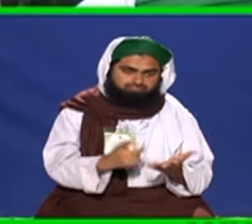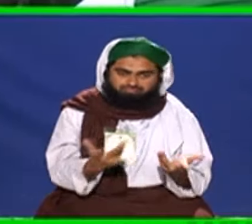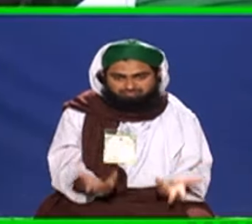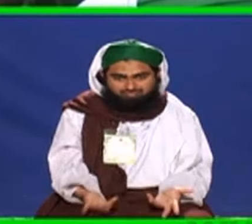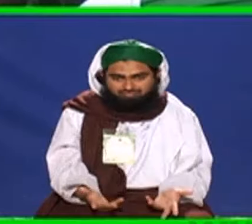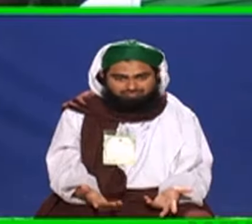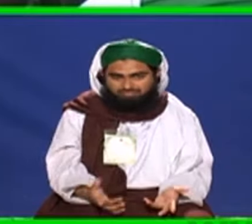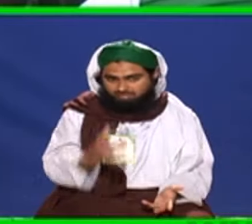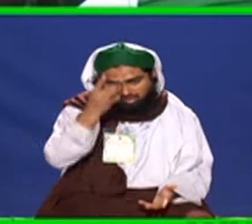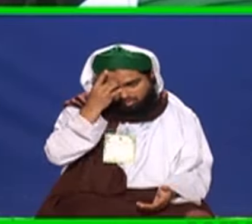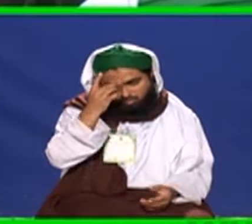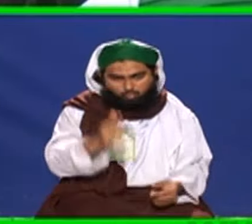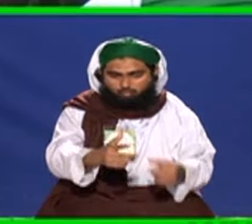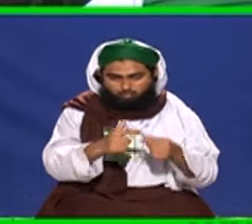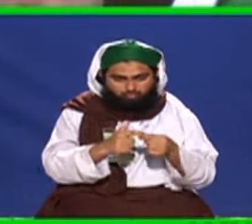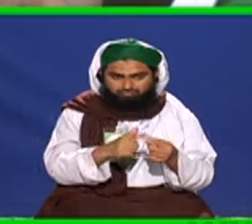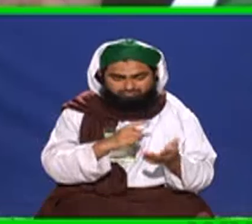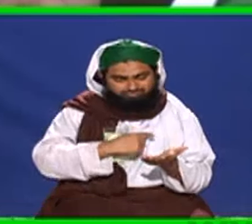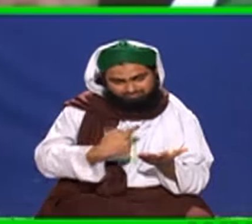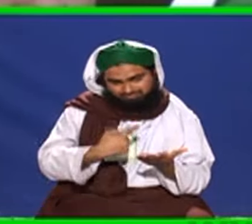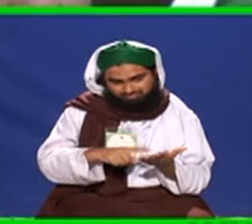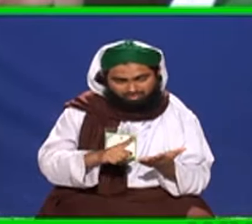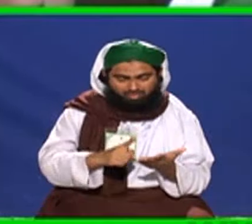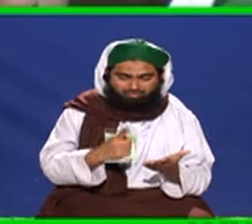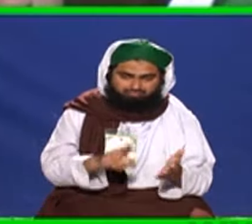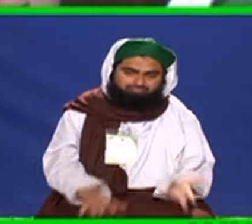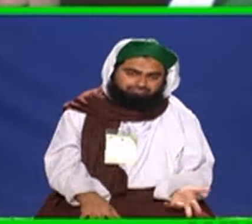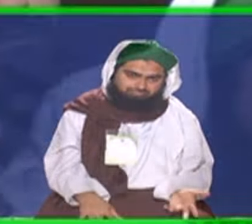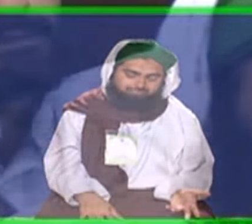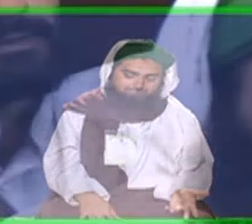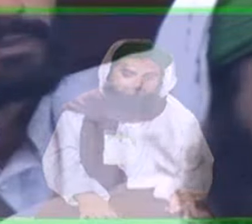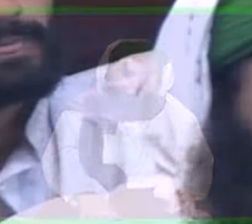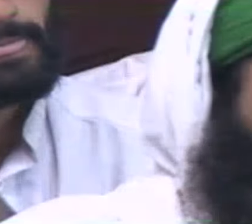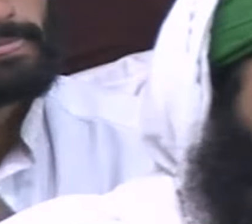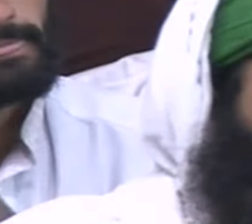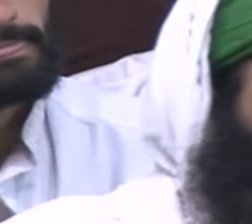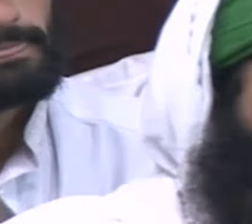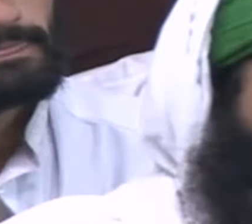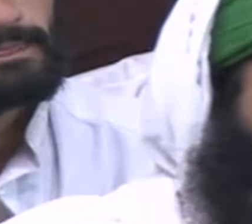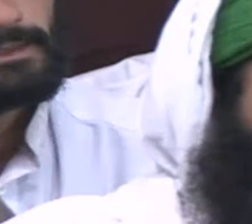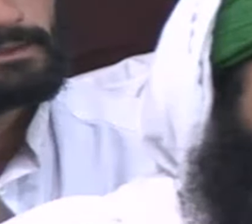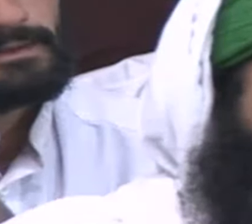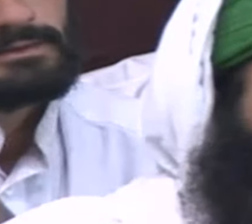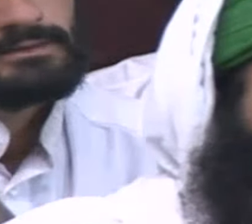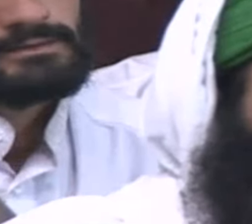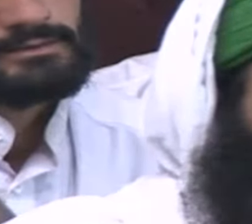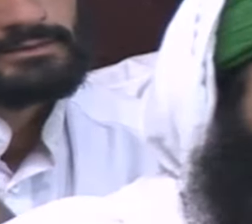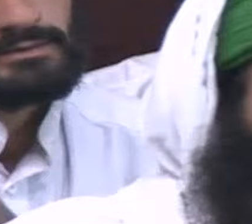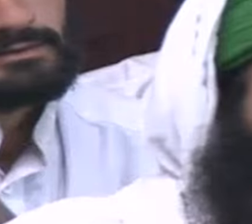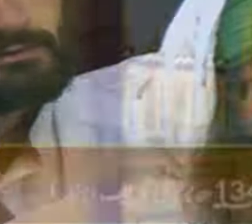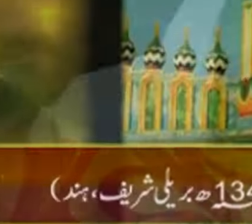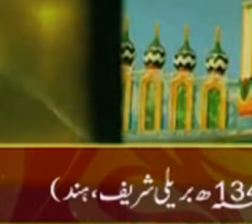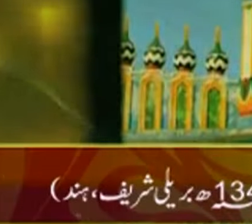وہ بھی جائز, کیونکہ شریعت کا مسئلہ جو ہے وہ تو یہی ہے. لیکن اپنی طبیعت کو اچھا نہ لگے تو اس